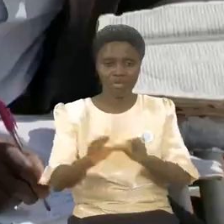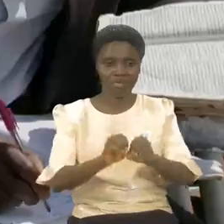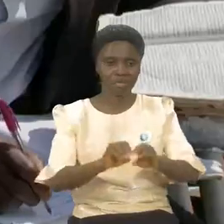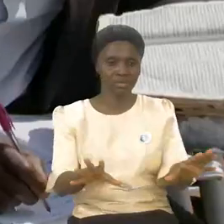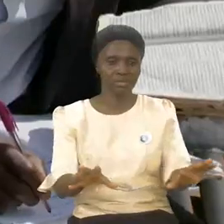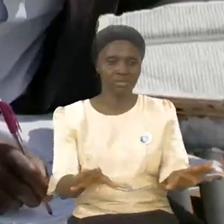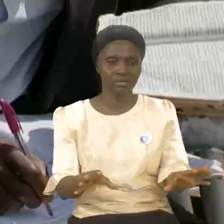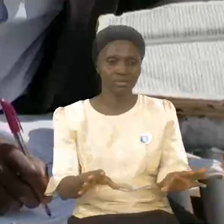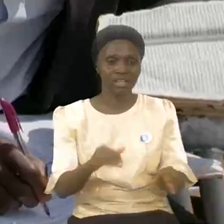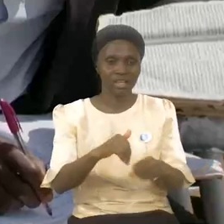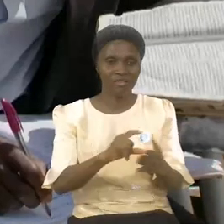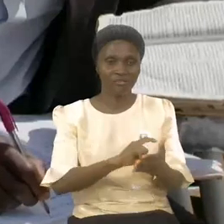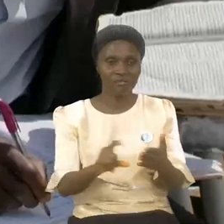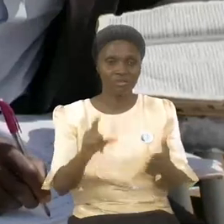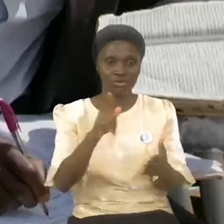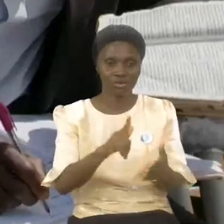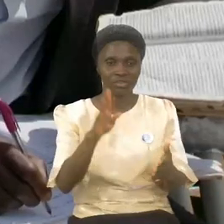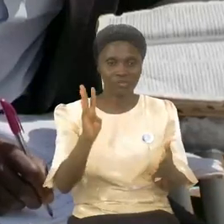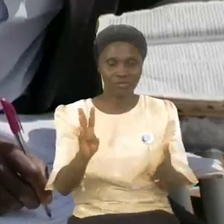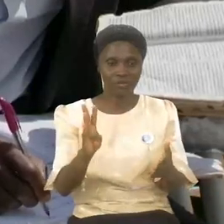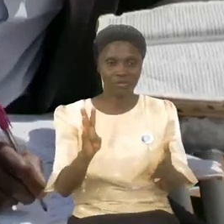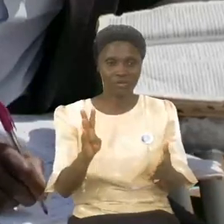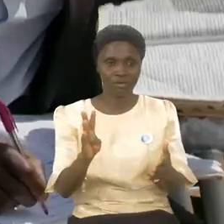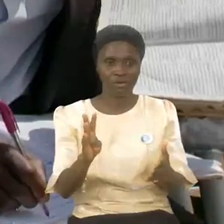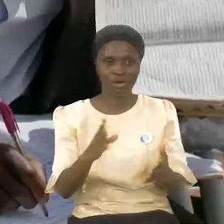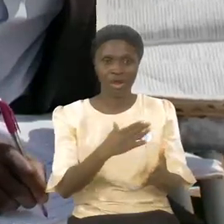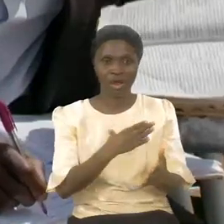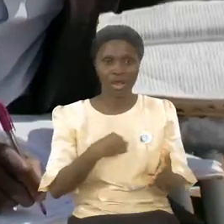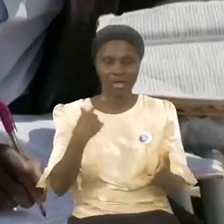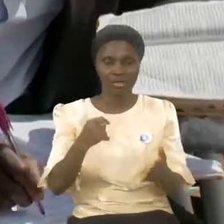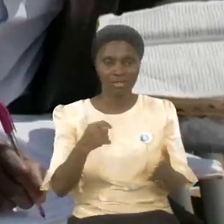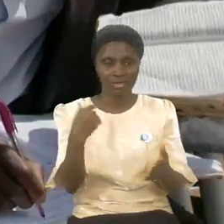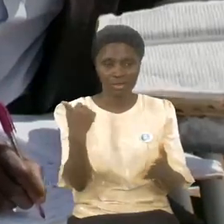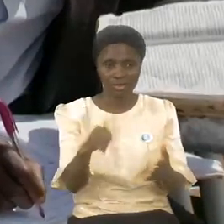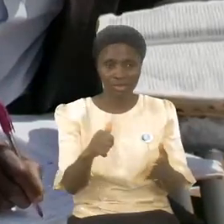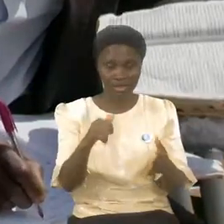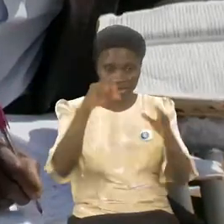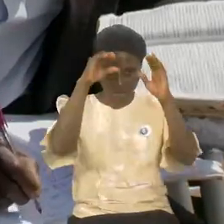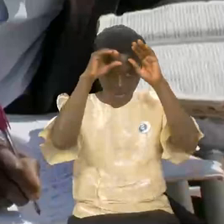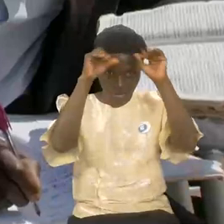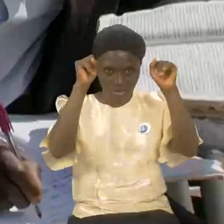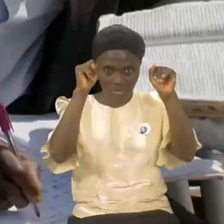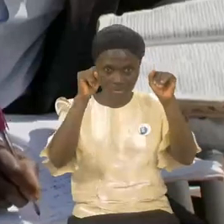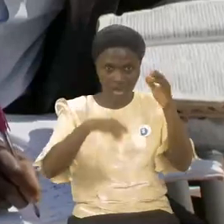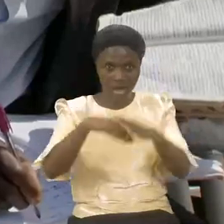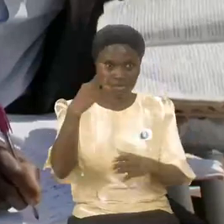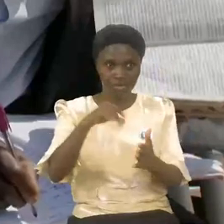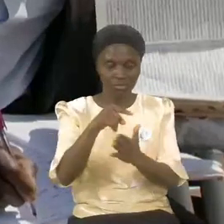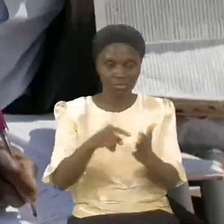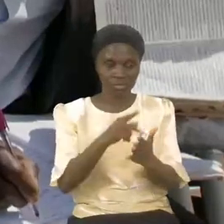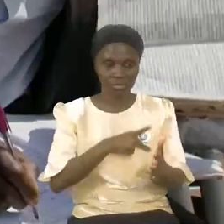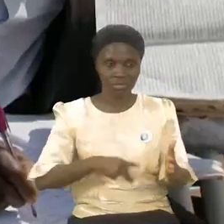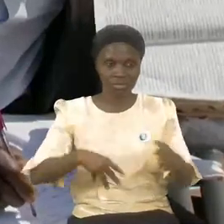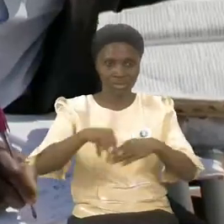verset 24 24 10 les 10 cornes ce sont